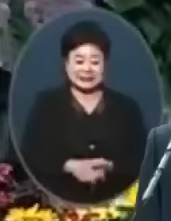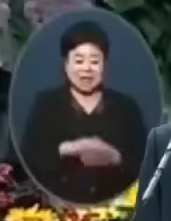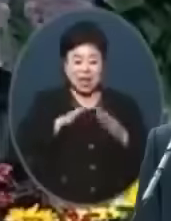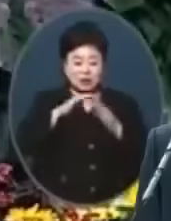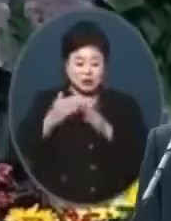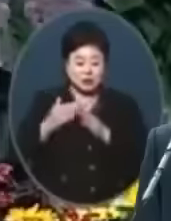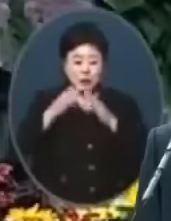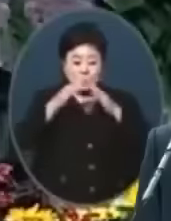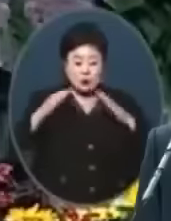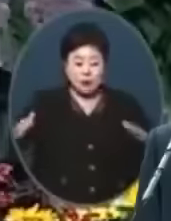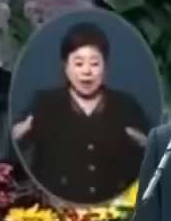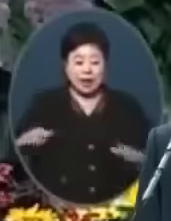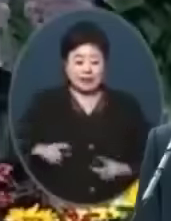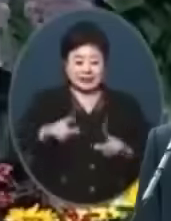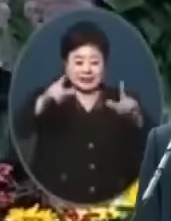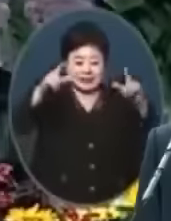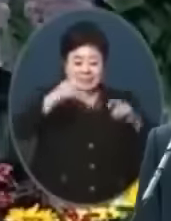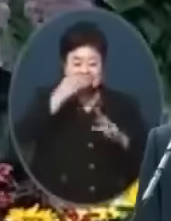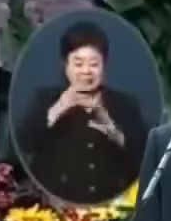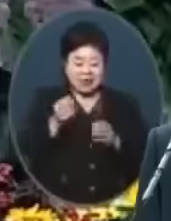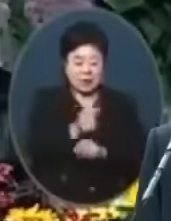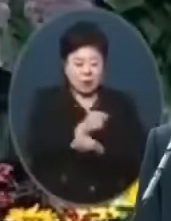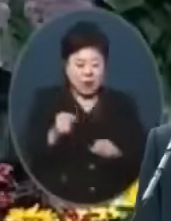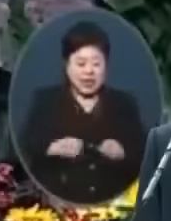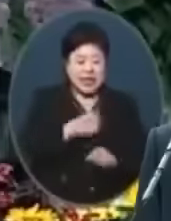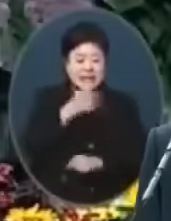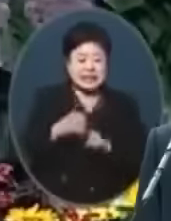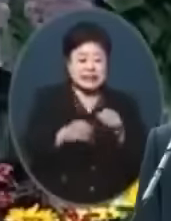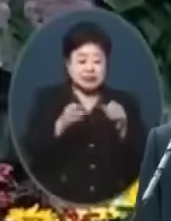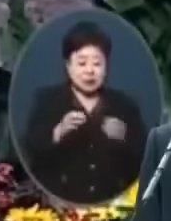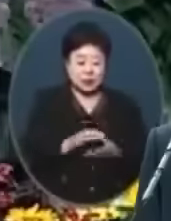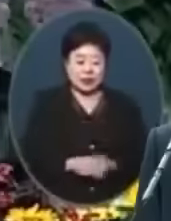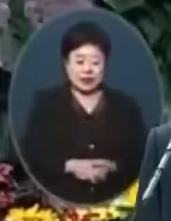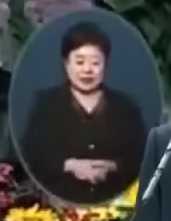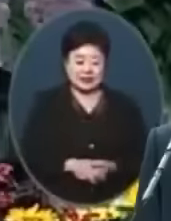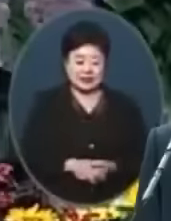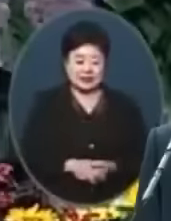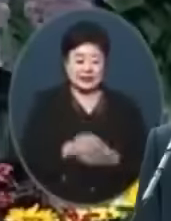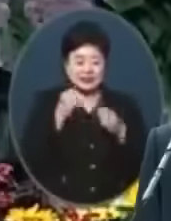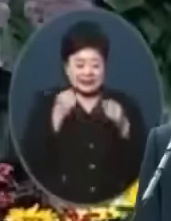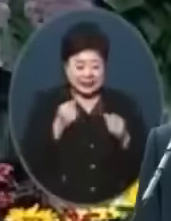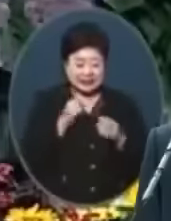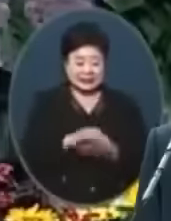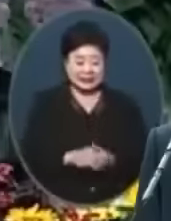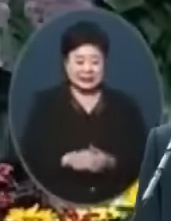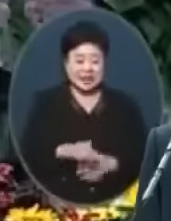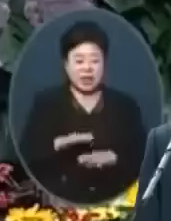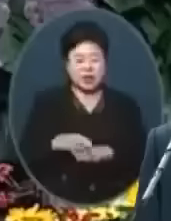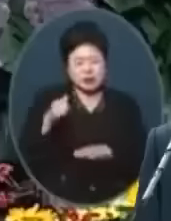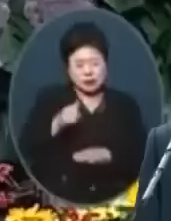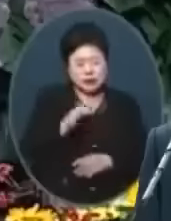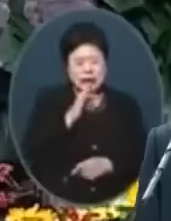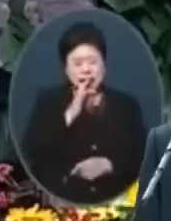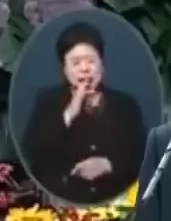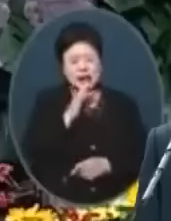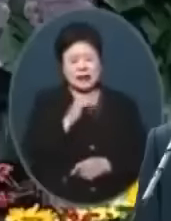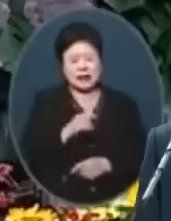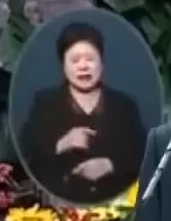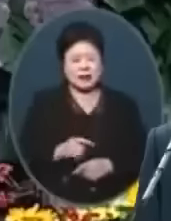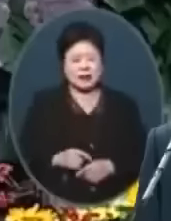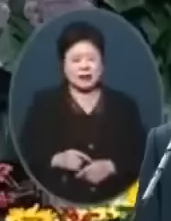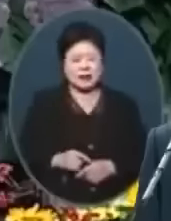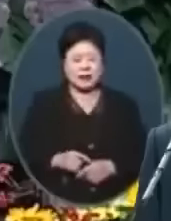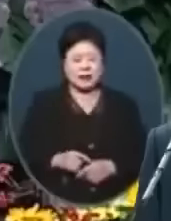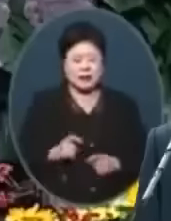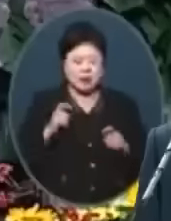초막절은 이스라엘 백성이 광야에서 40년 동안 살았습니다. 농사도 안 되고 목축도